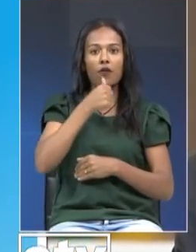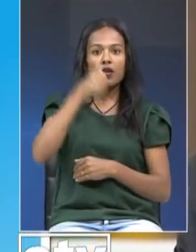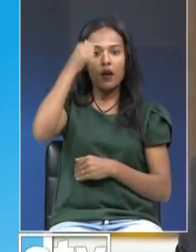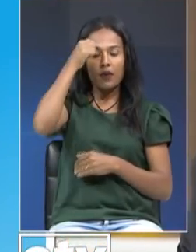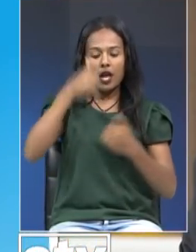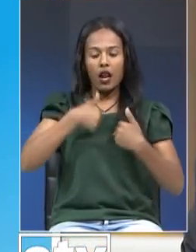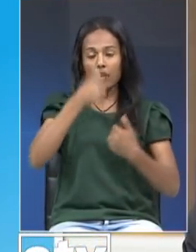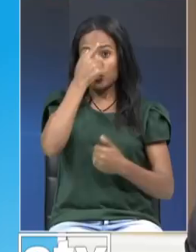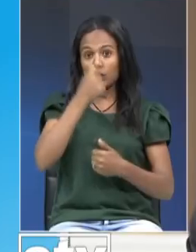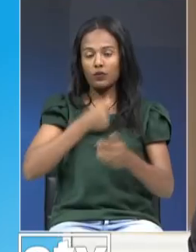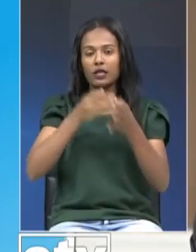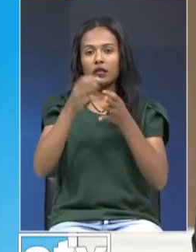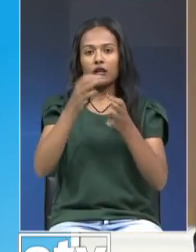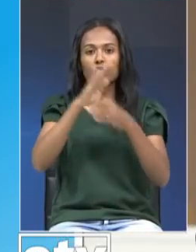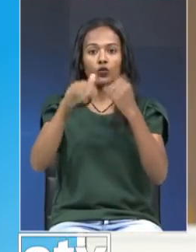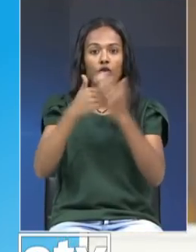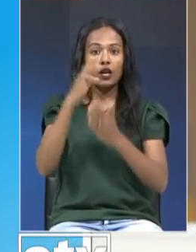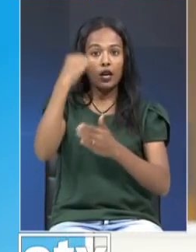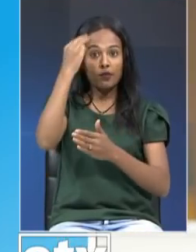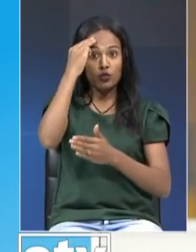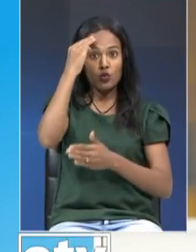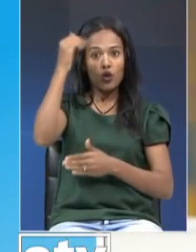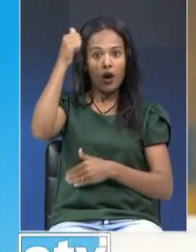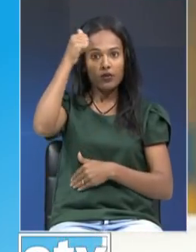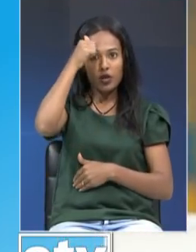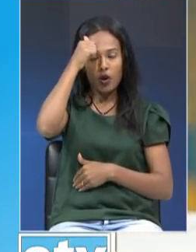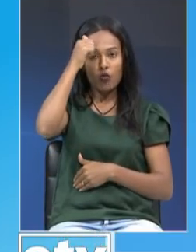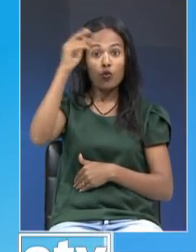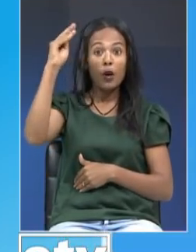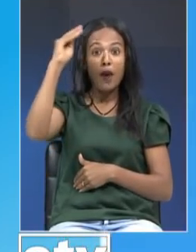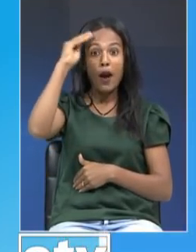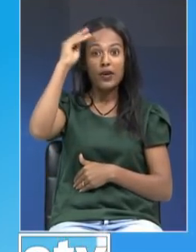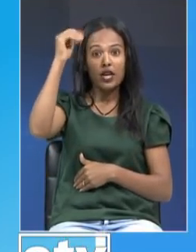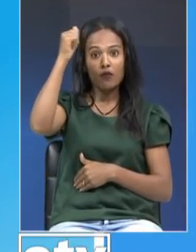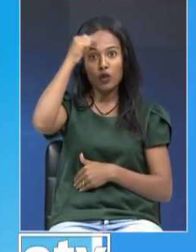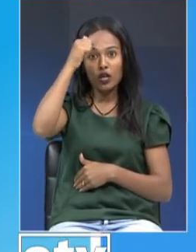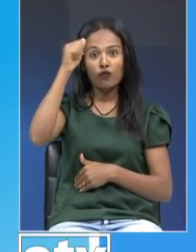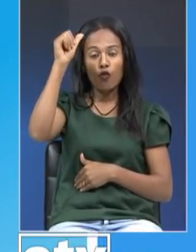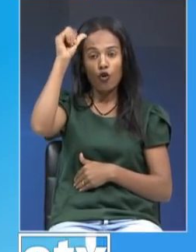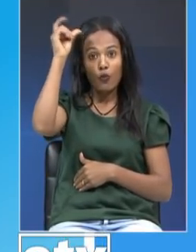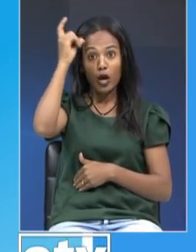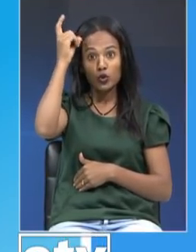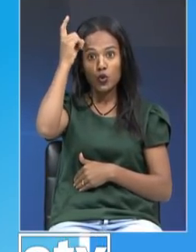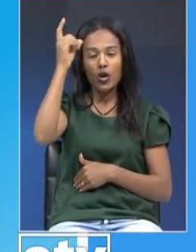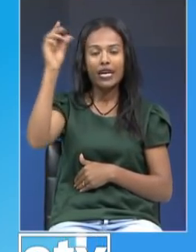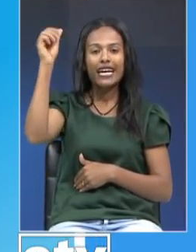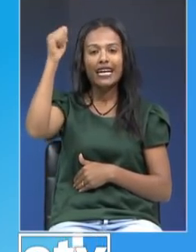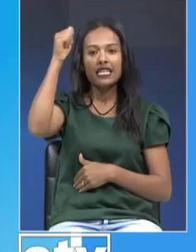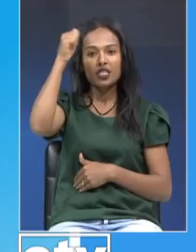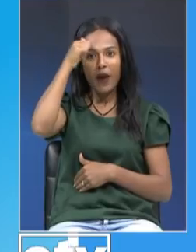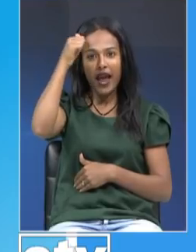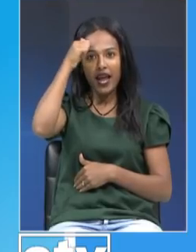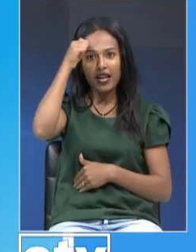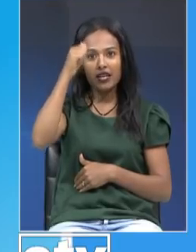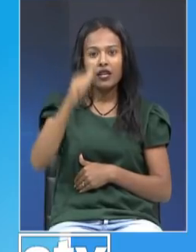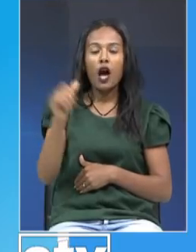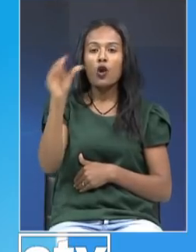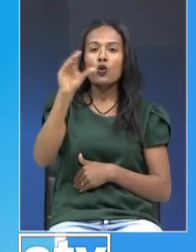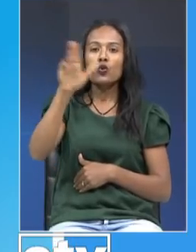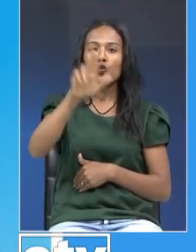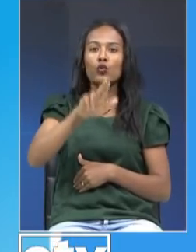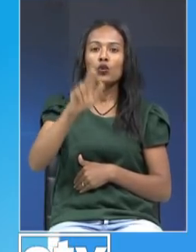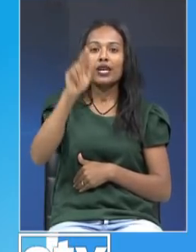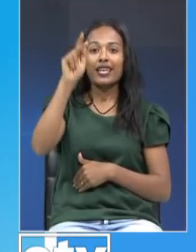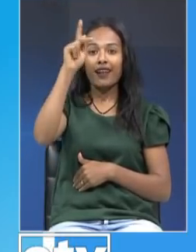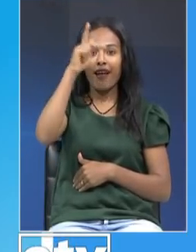እምነት ገለጹ። ጠቅላይ ሚኒስትሩ ከአብደላ ሐምዶ፣ ከመሐመድ አብዱላሂ ፈርማጆ፣ ከእስማኤል ዑመር ጌሌም፣ ከኡሁሩ